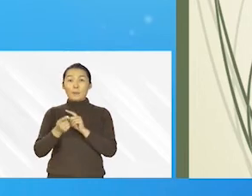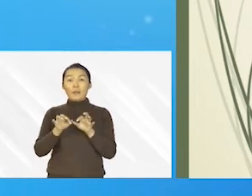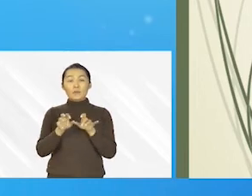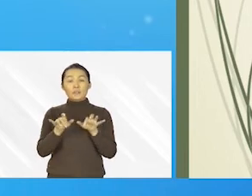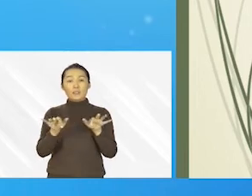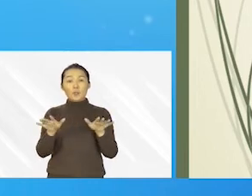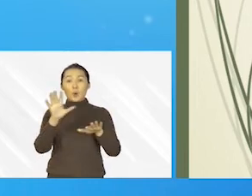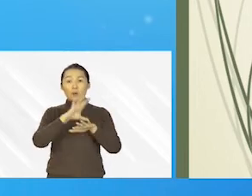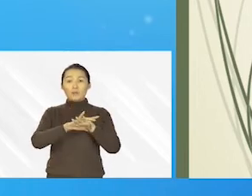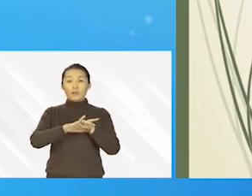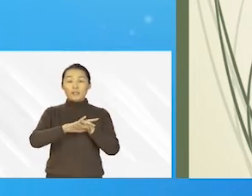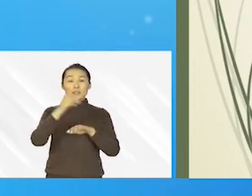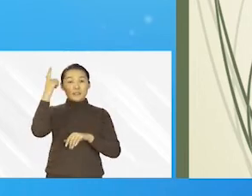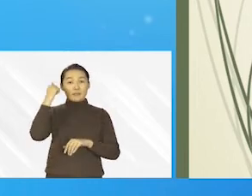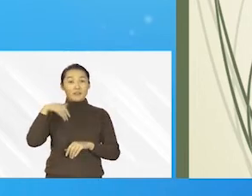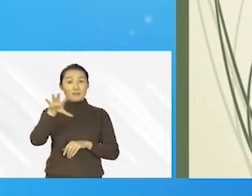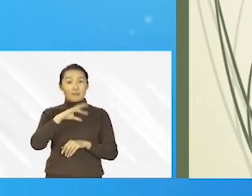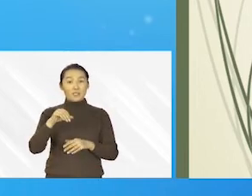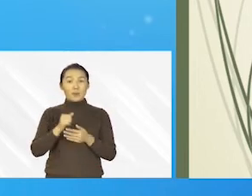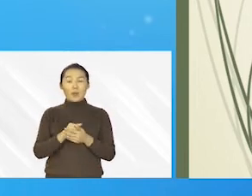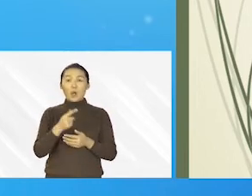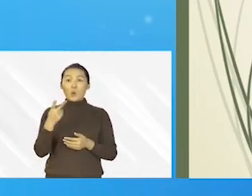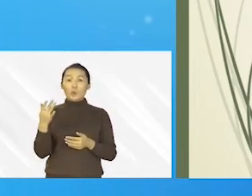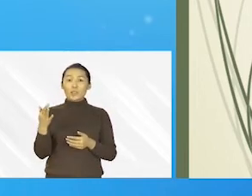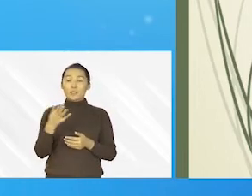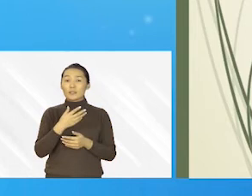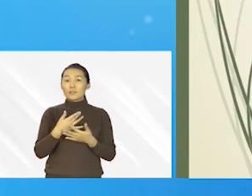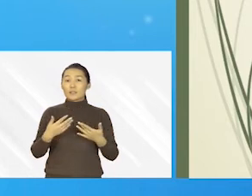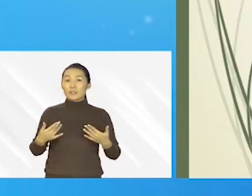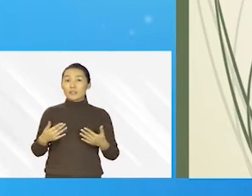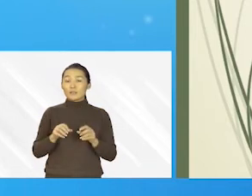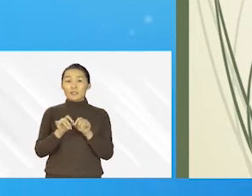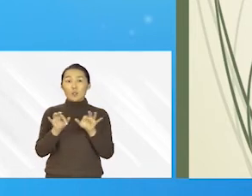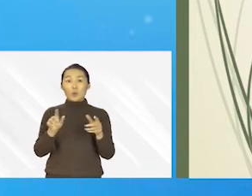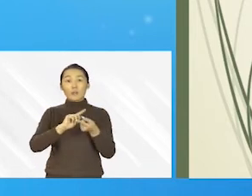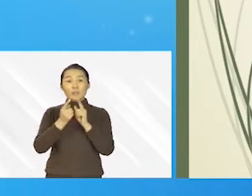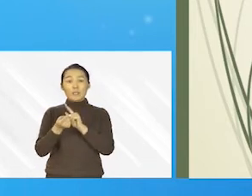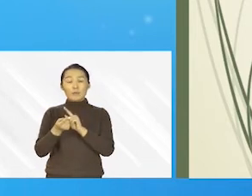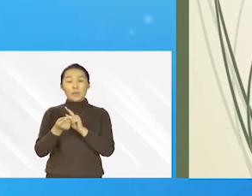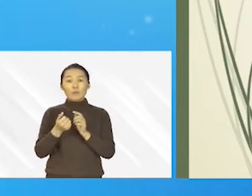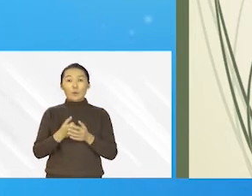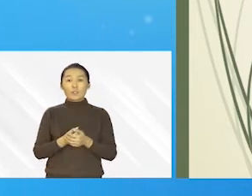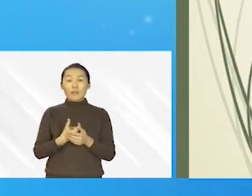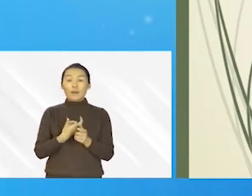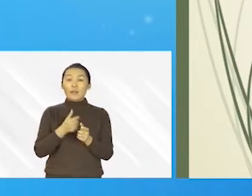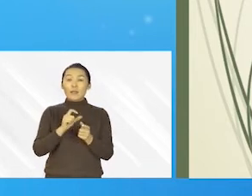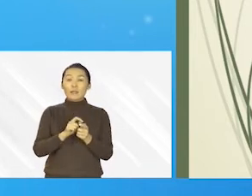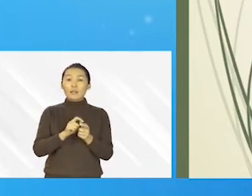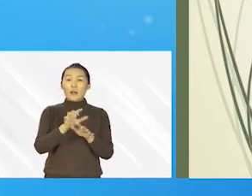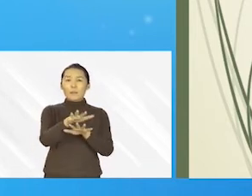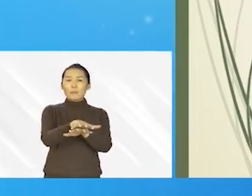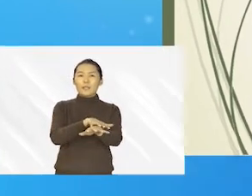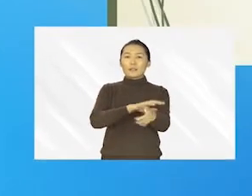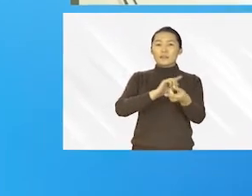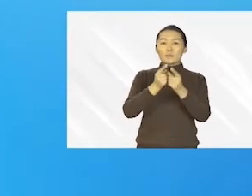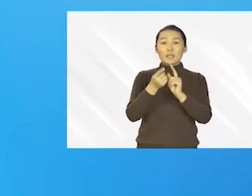насекомых – факт, известный всем. У некоторых видов насекомых метаморфоз или превращение – это медленные изменения,